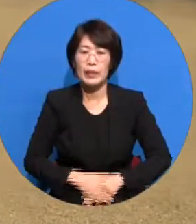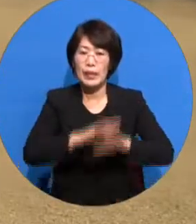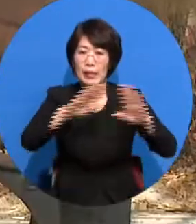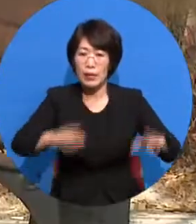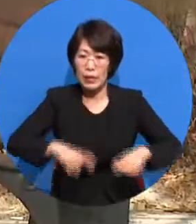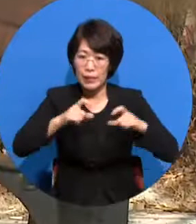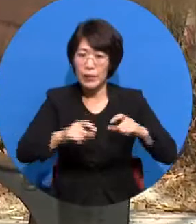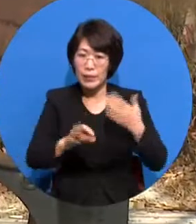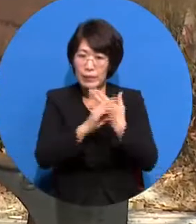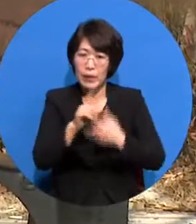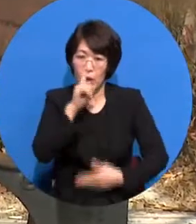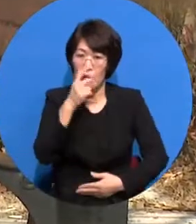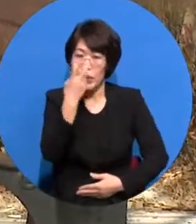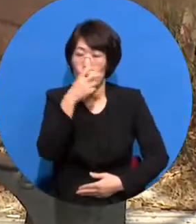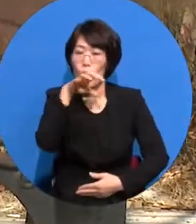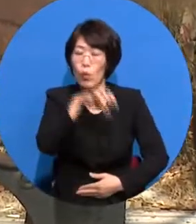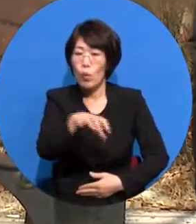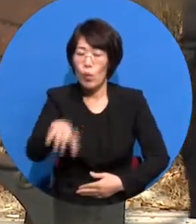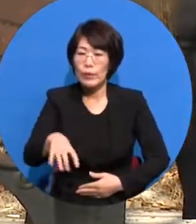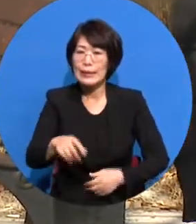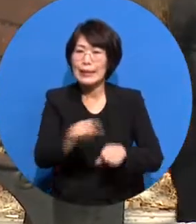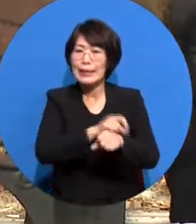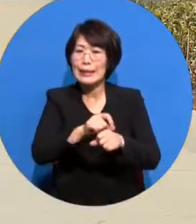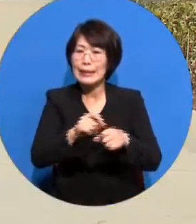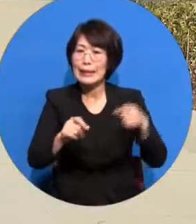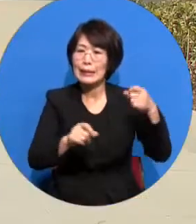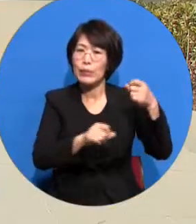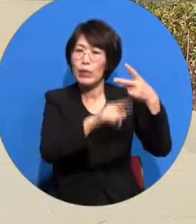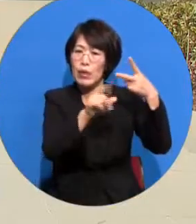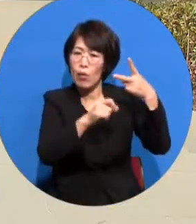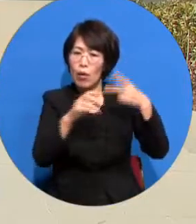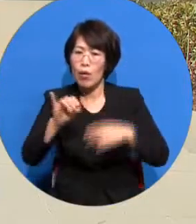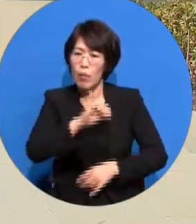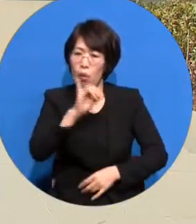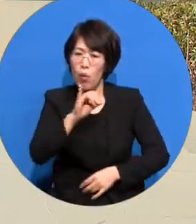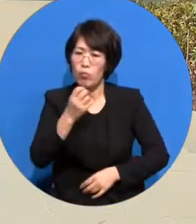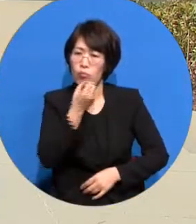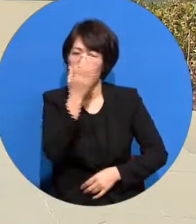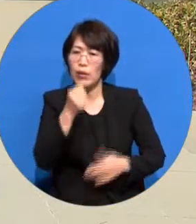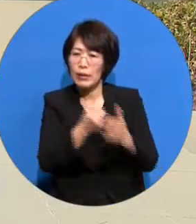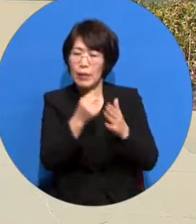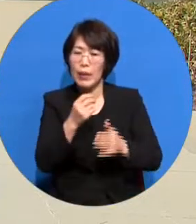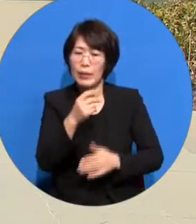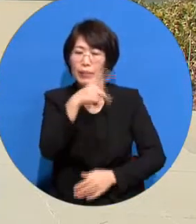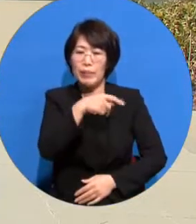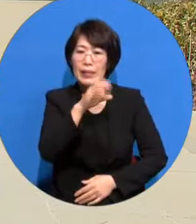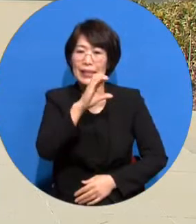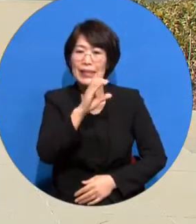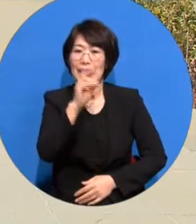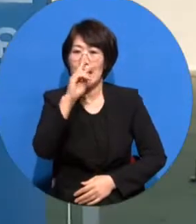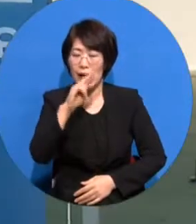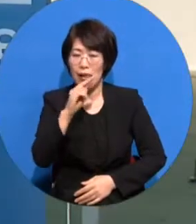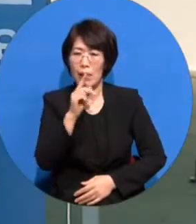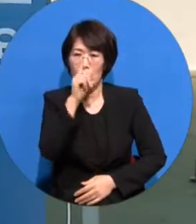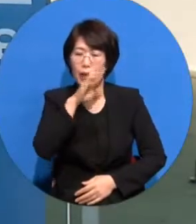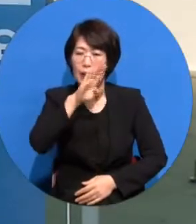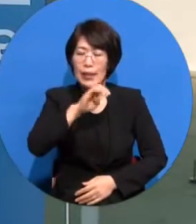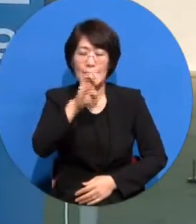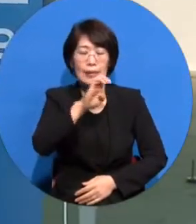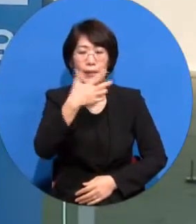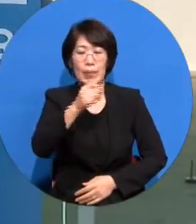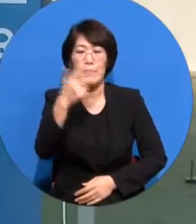전남 저 임시 선별검사 소들은 특히 연초 5 미크론 유행 상황에서 pcr 검사 48만 7천 껀